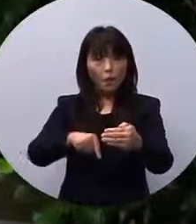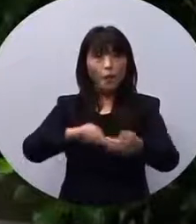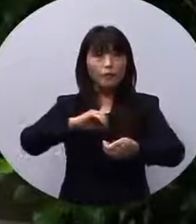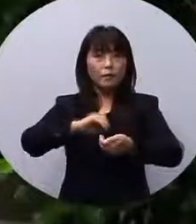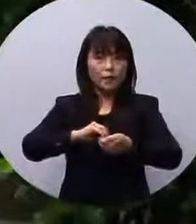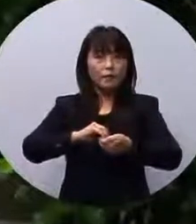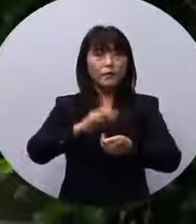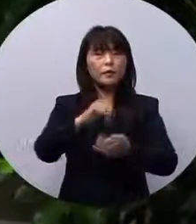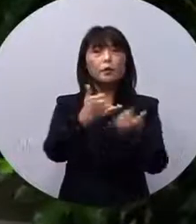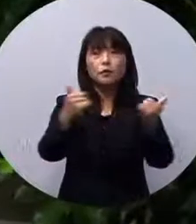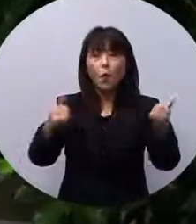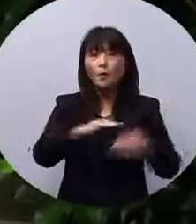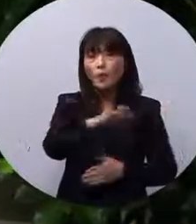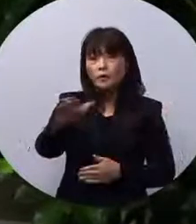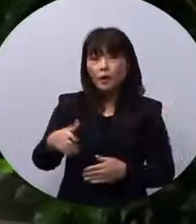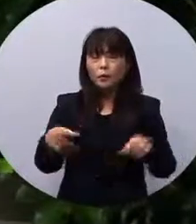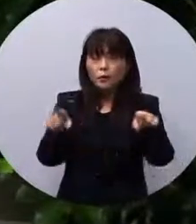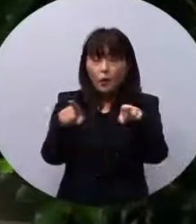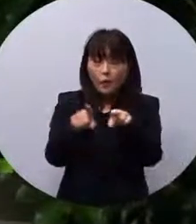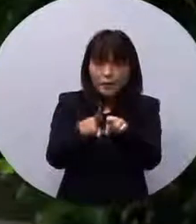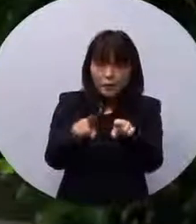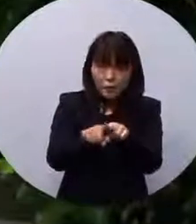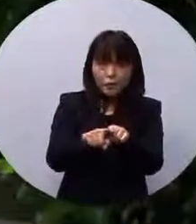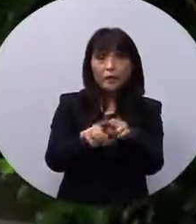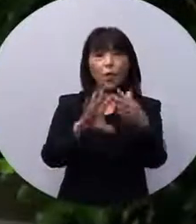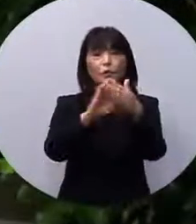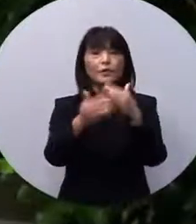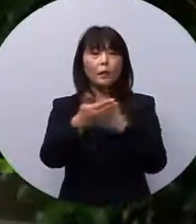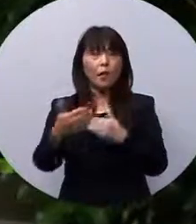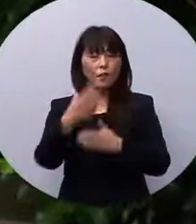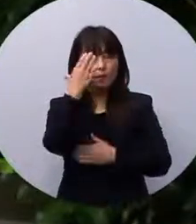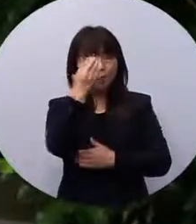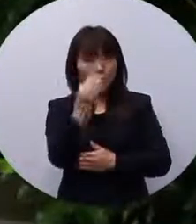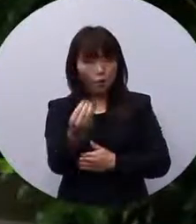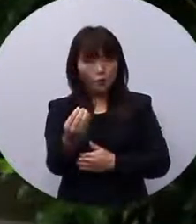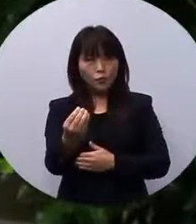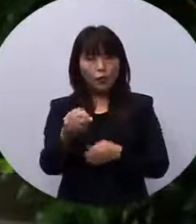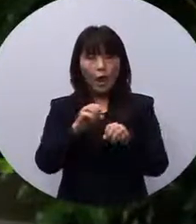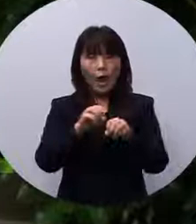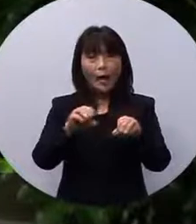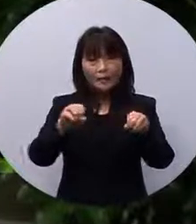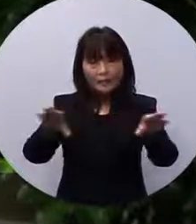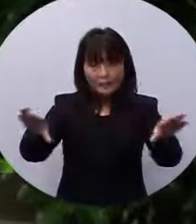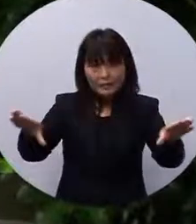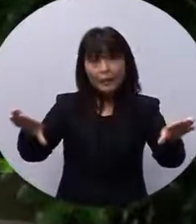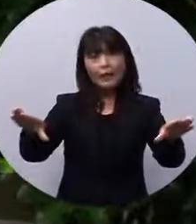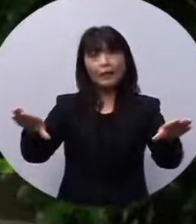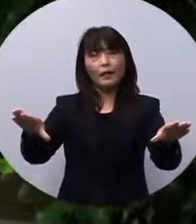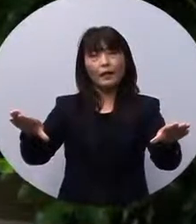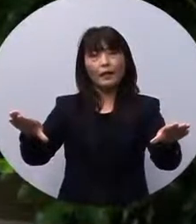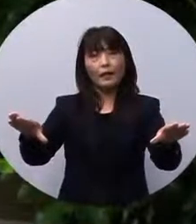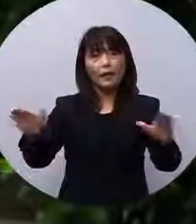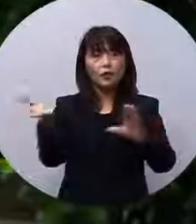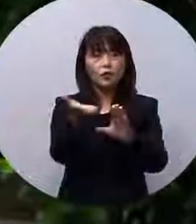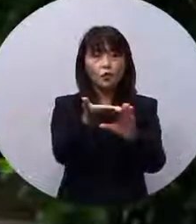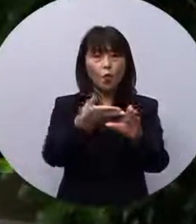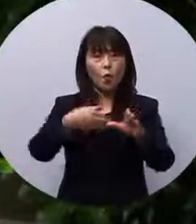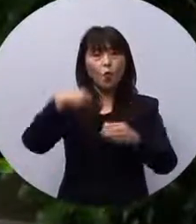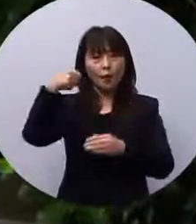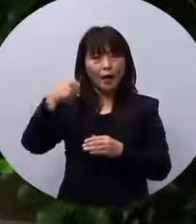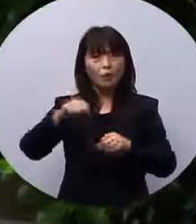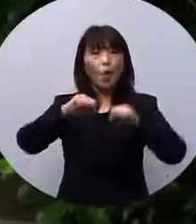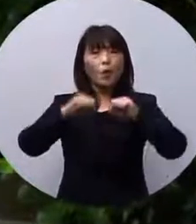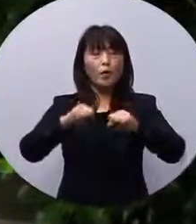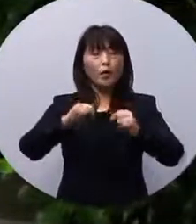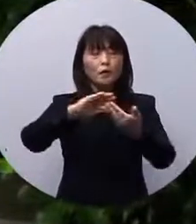市民の皆さんと、一緒に、藤沢の魅力を発信をして、湘南の元気都市を、